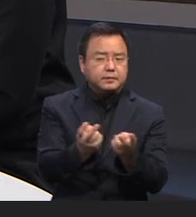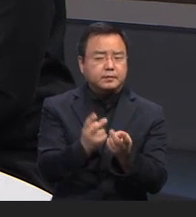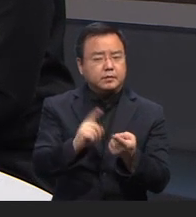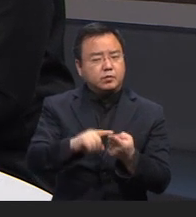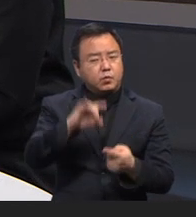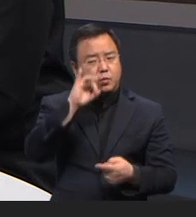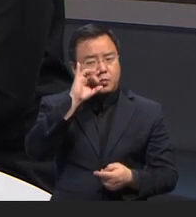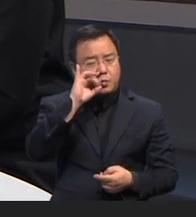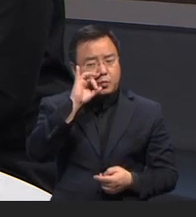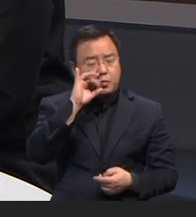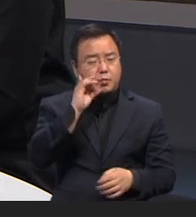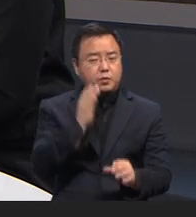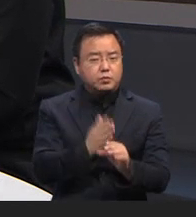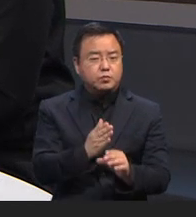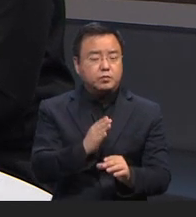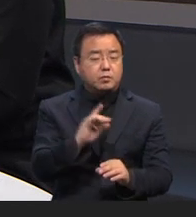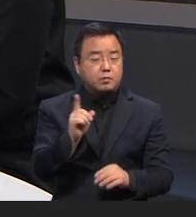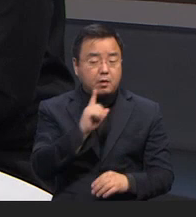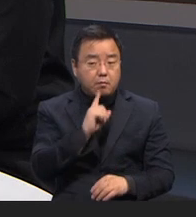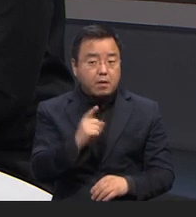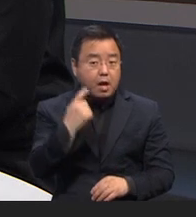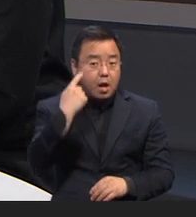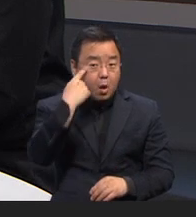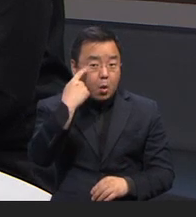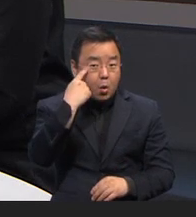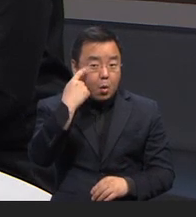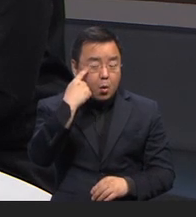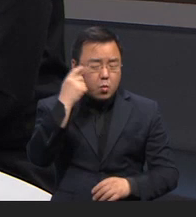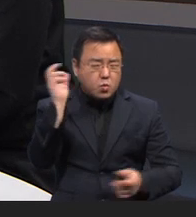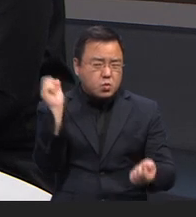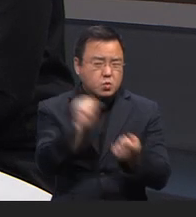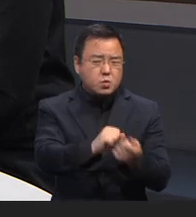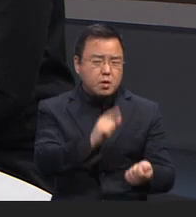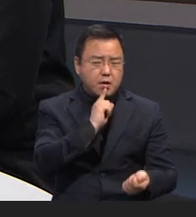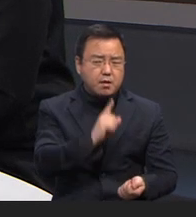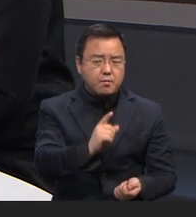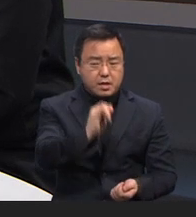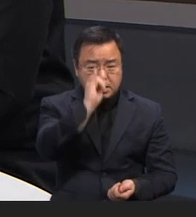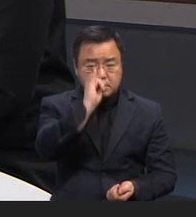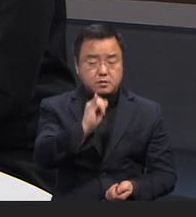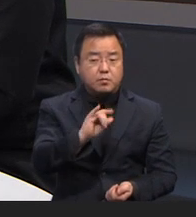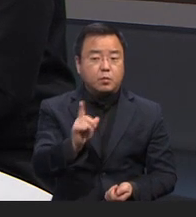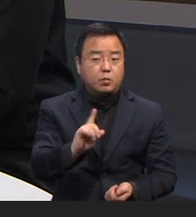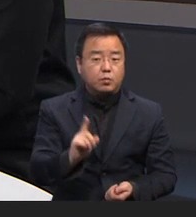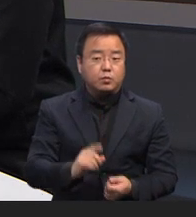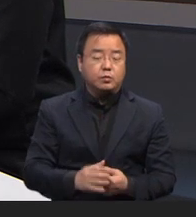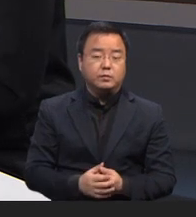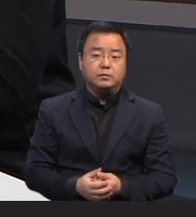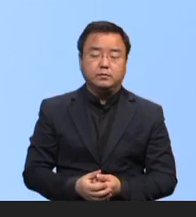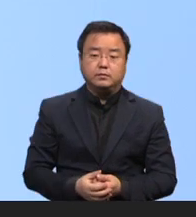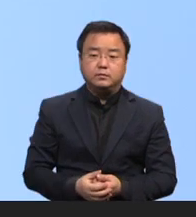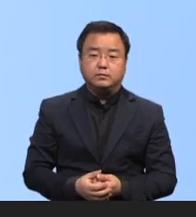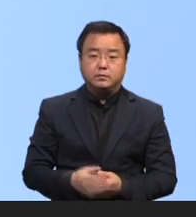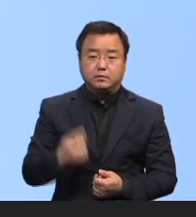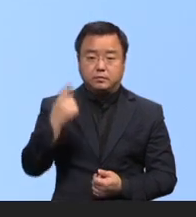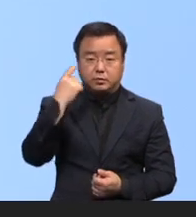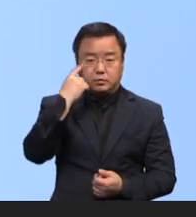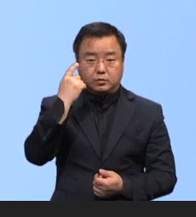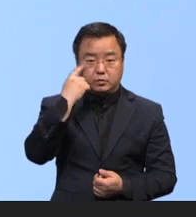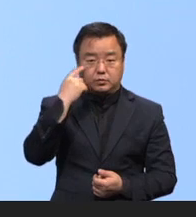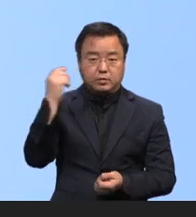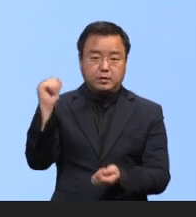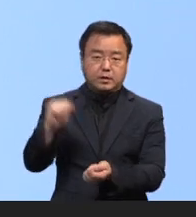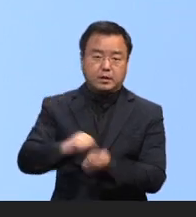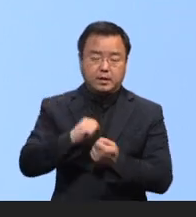계속해서 커지고 있는데요 심지어는 눈으로 까지 감염될 수도 있다 이런 얘기가 나오고 있습니다 확인된 사실입니다 얻어 눈으로 감염될 수 있는